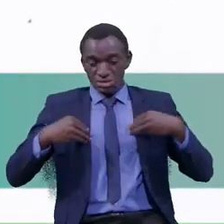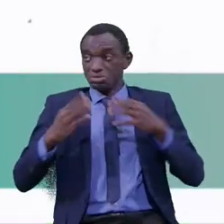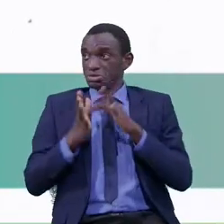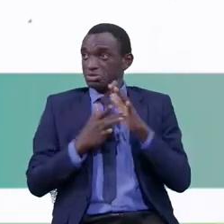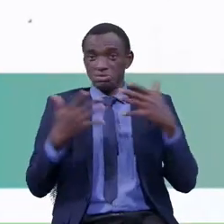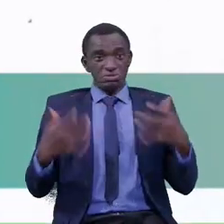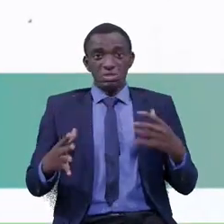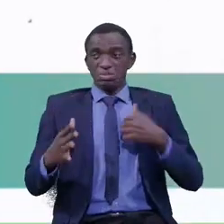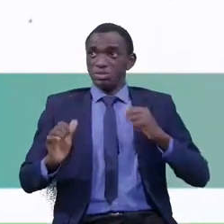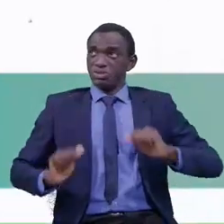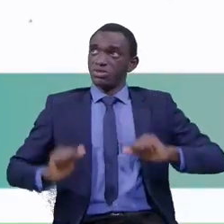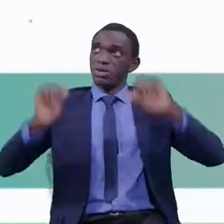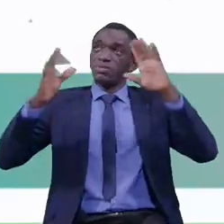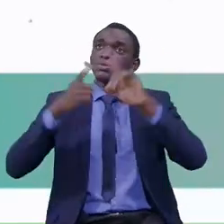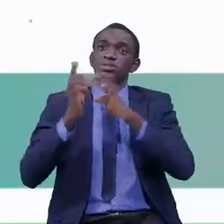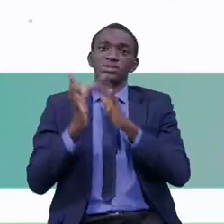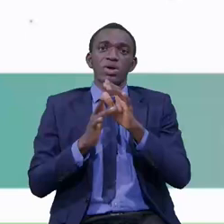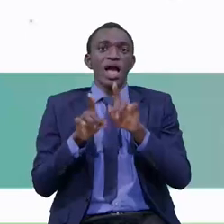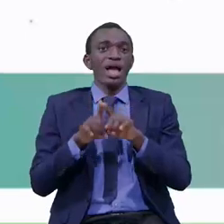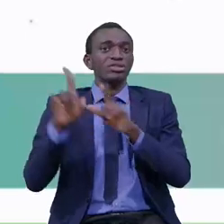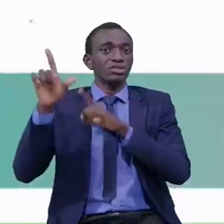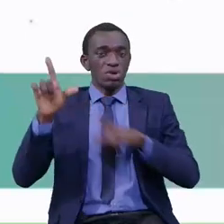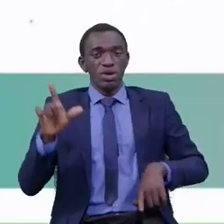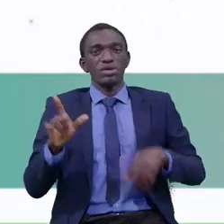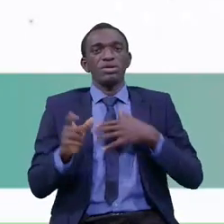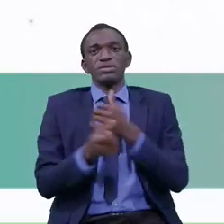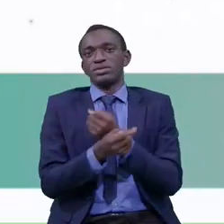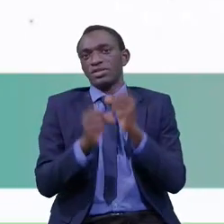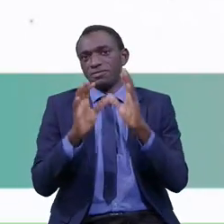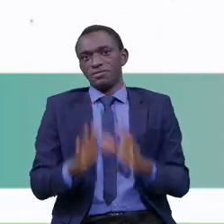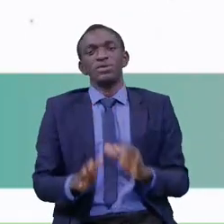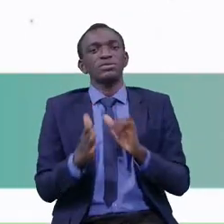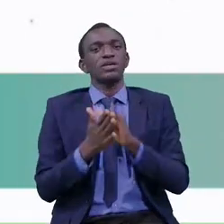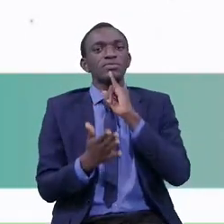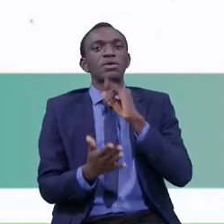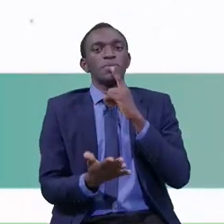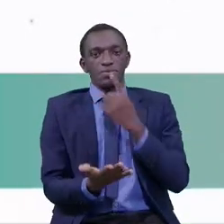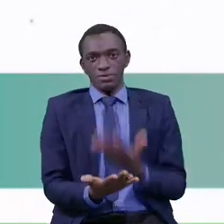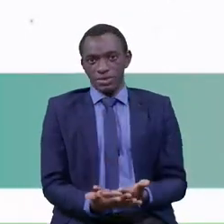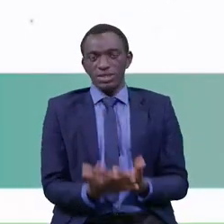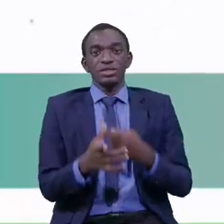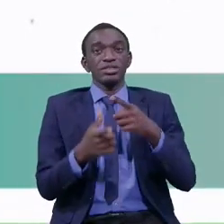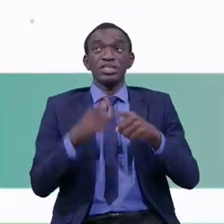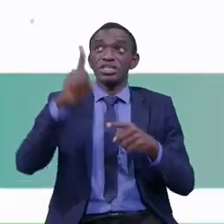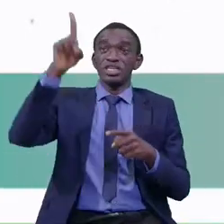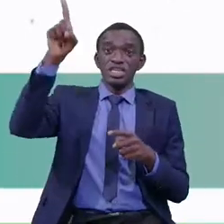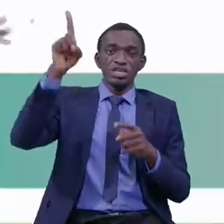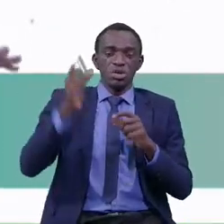à Jésus-Christ comme Seigneur et Sauveur. Et il lave vos